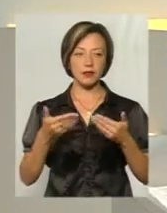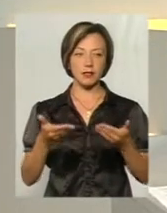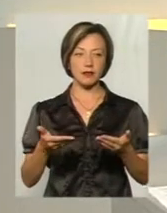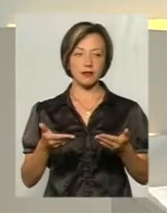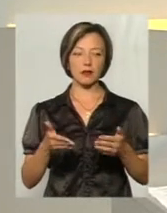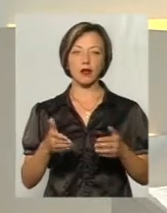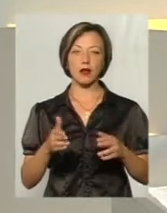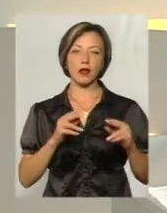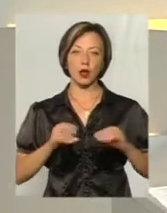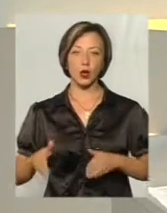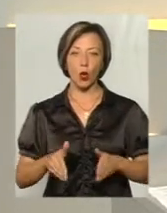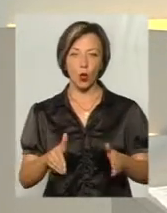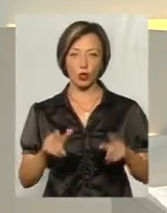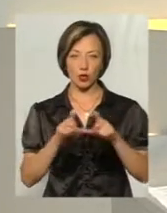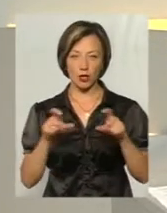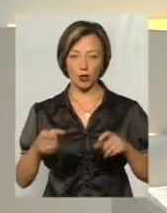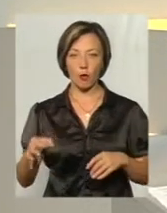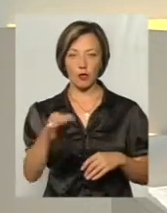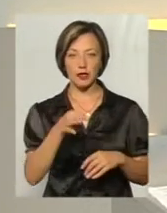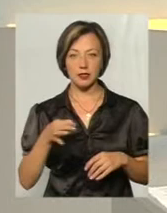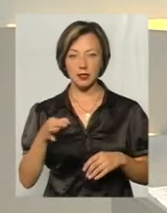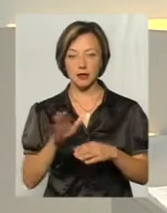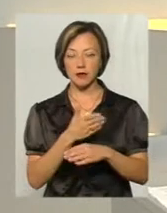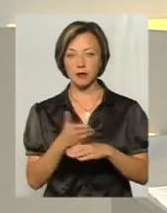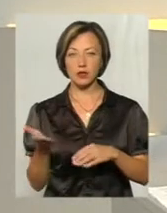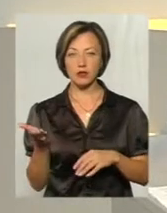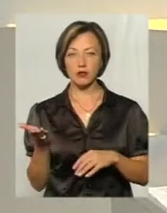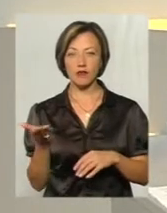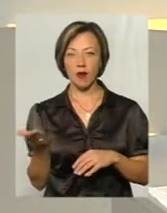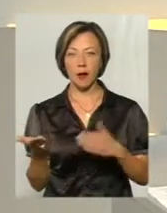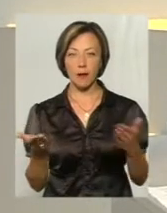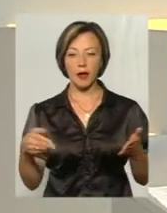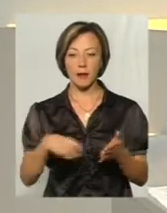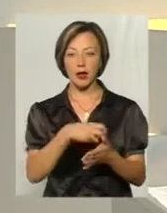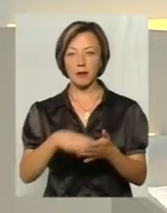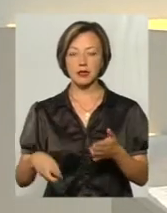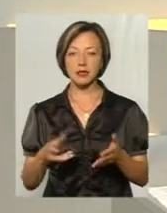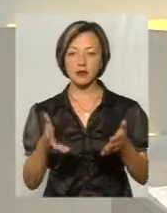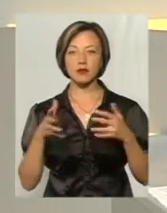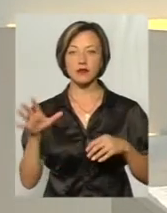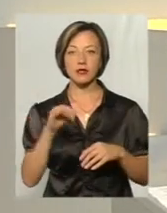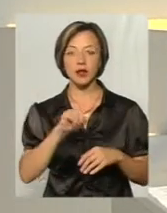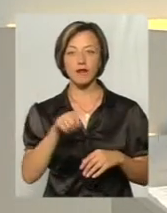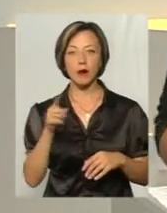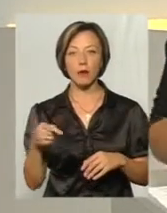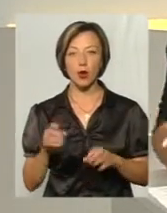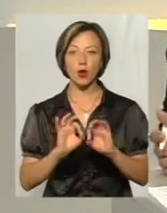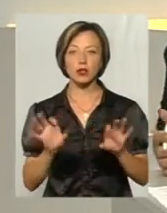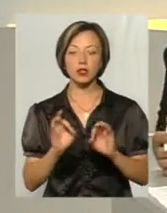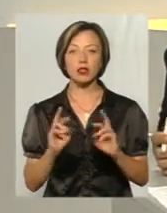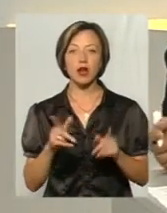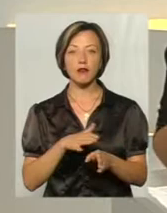виставили дорожники Хмельниччини, ведеться між вами поки що переписка і з'ясування всіх вимог. Розкажіть ви, як